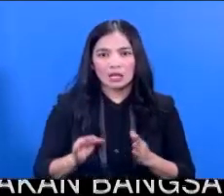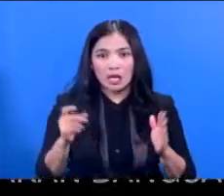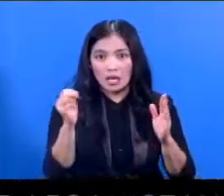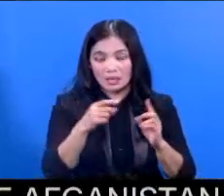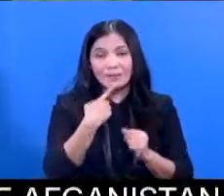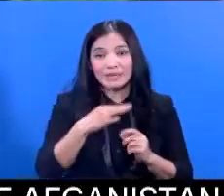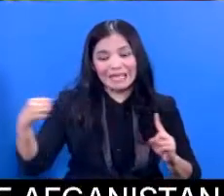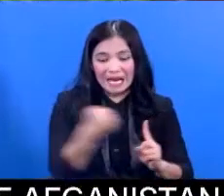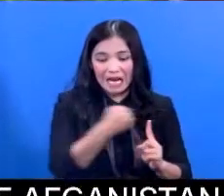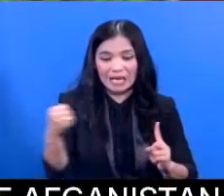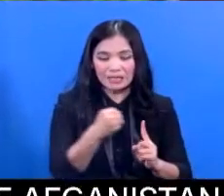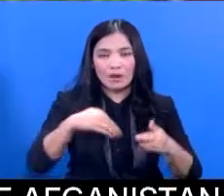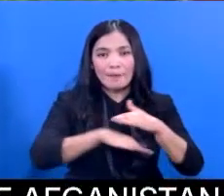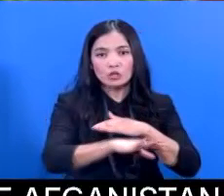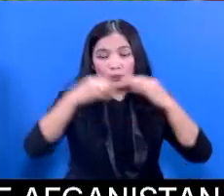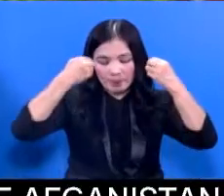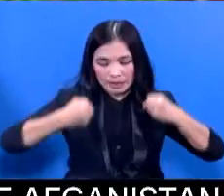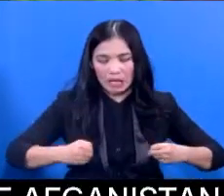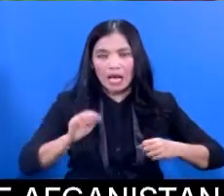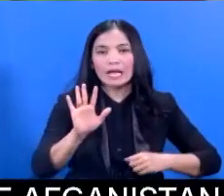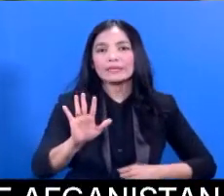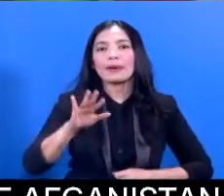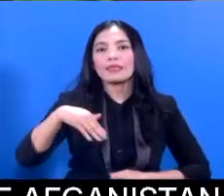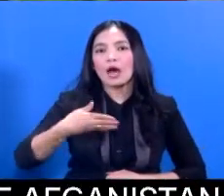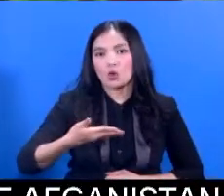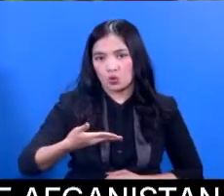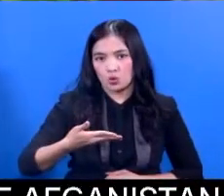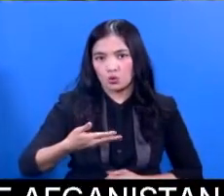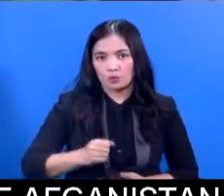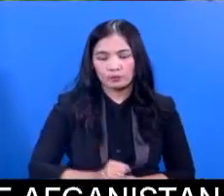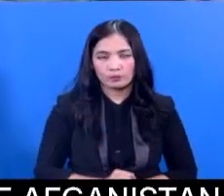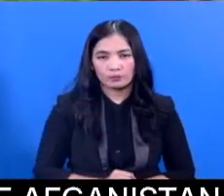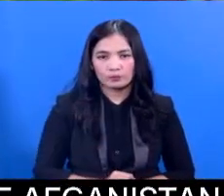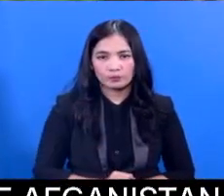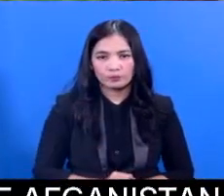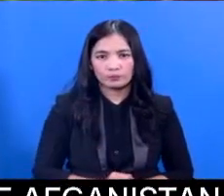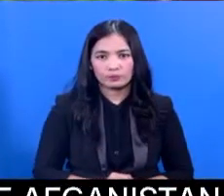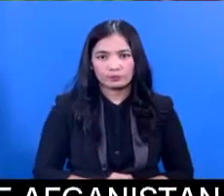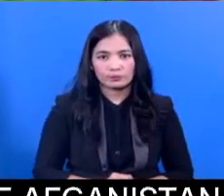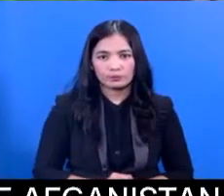ancaman hukuman kurang lebih 5 tahun penjara. Tim Liputan CNN Indonesia.